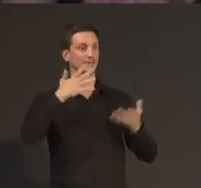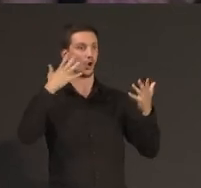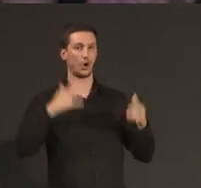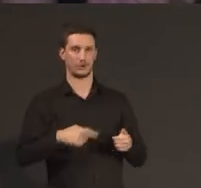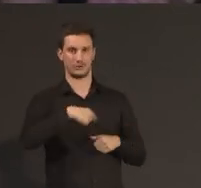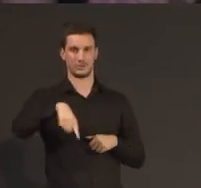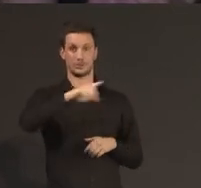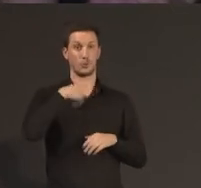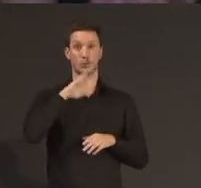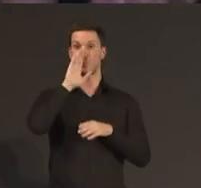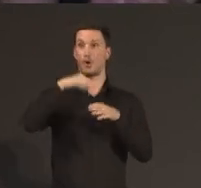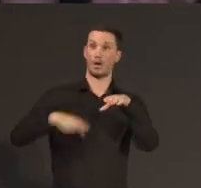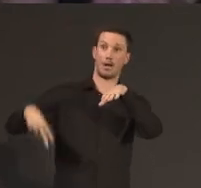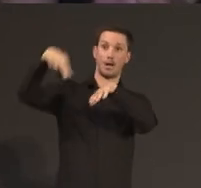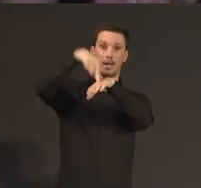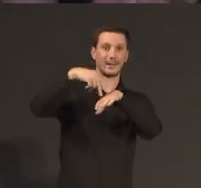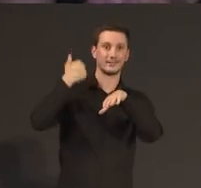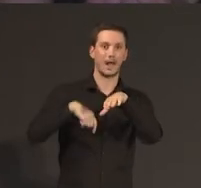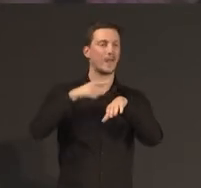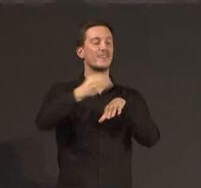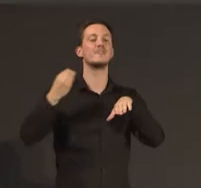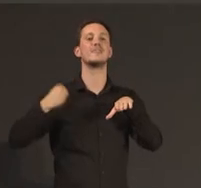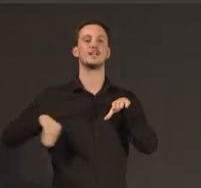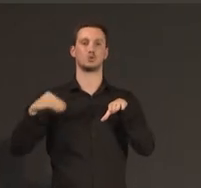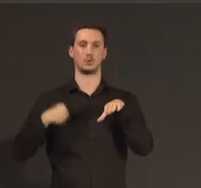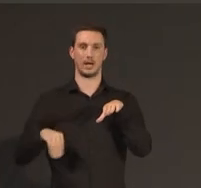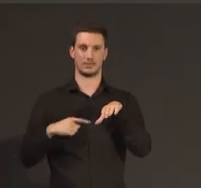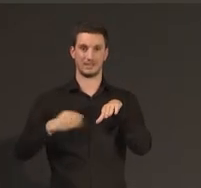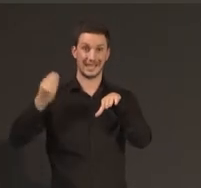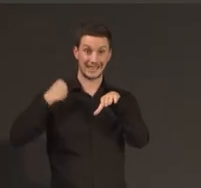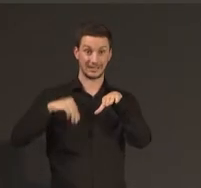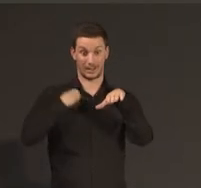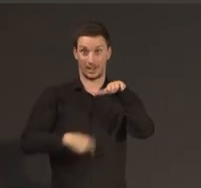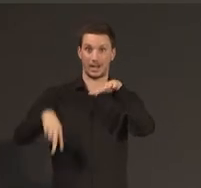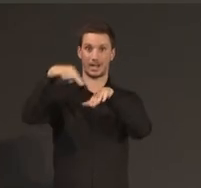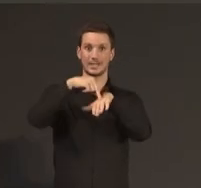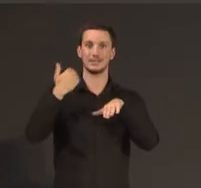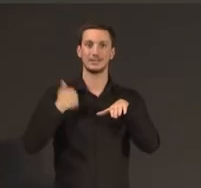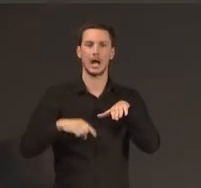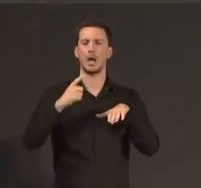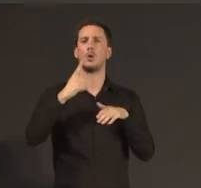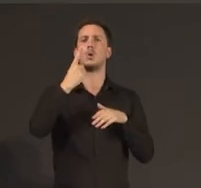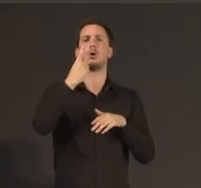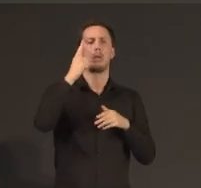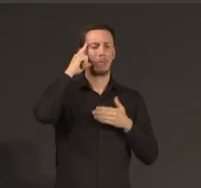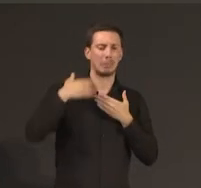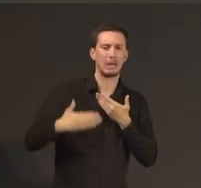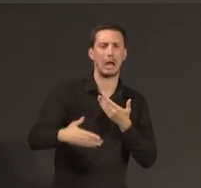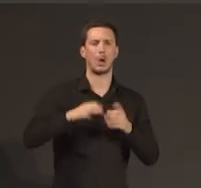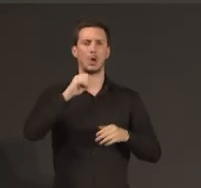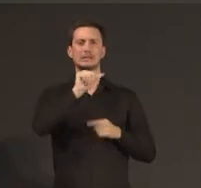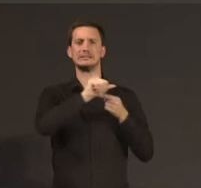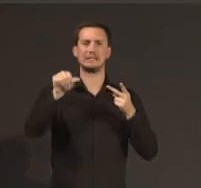del cim al que heu pujat. Que gaudiu de la vista, que gaudiu de la vista uns dies, unes setmanes, i després